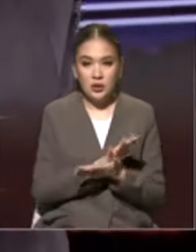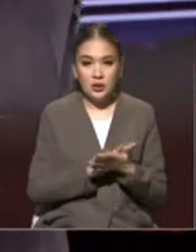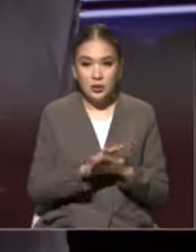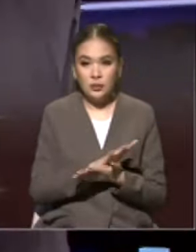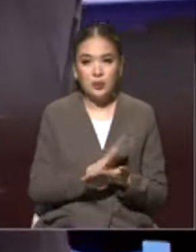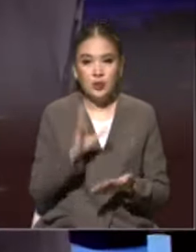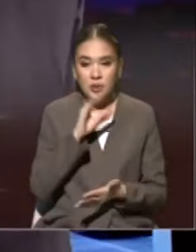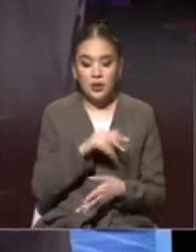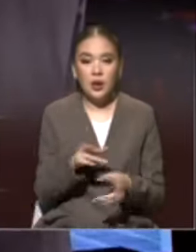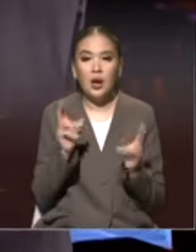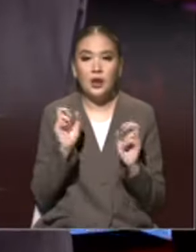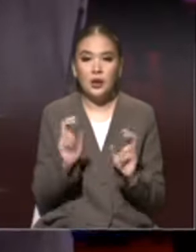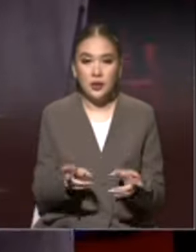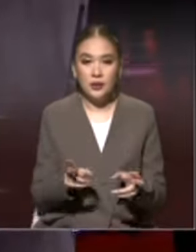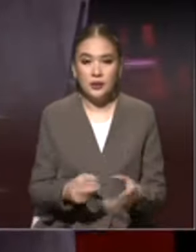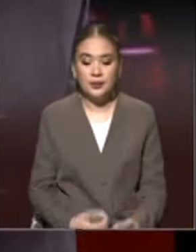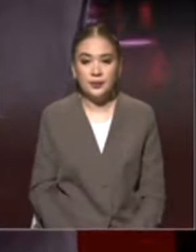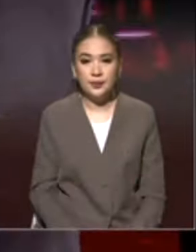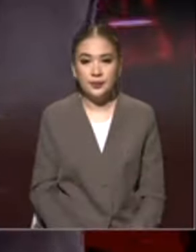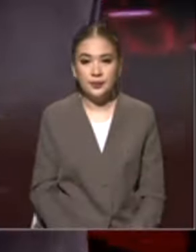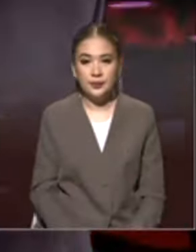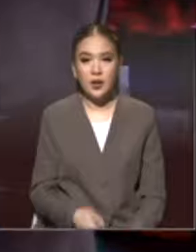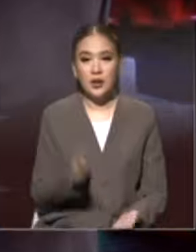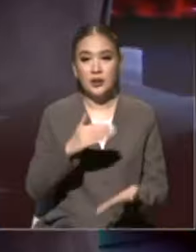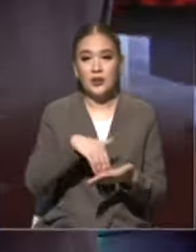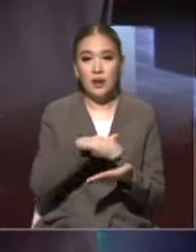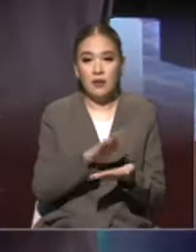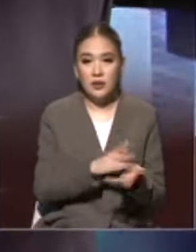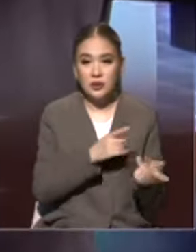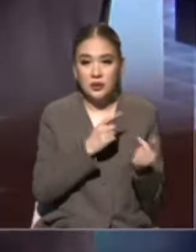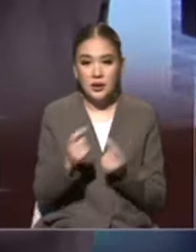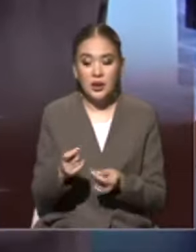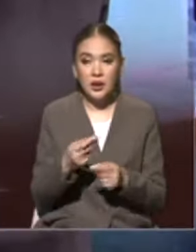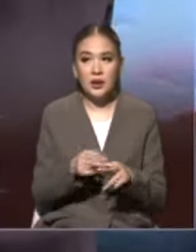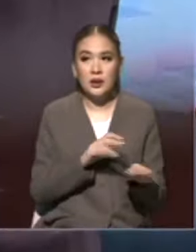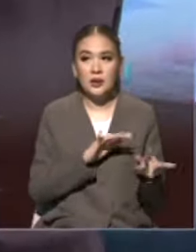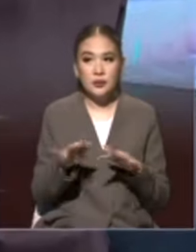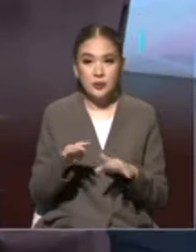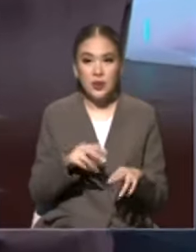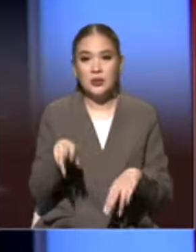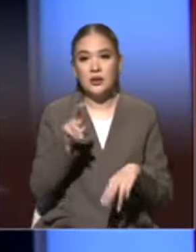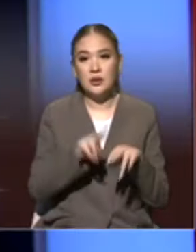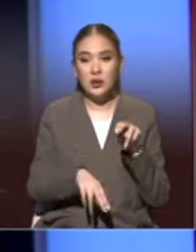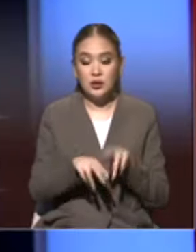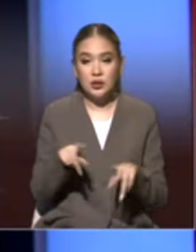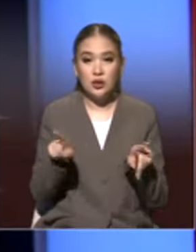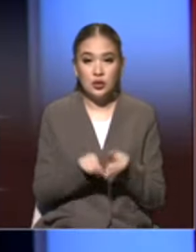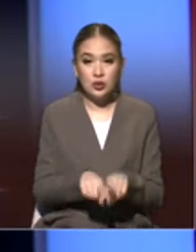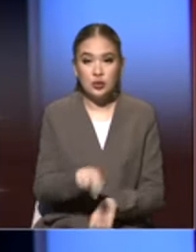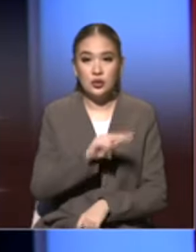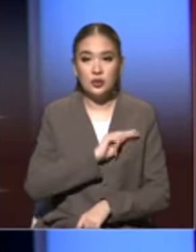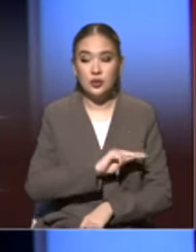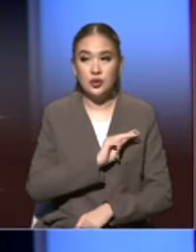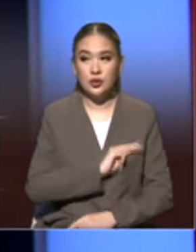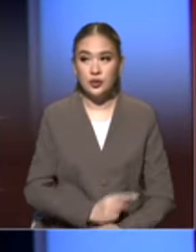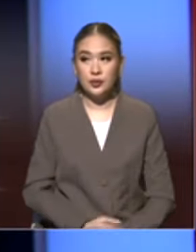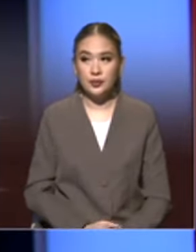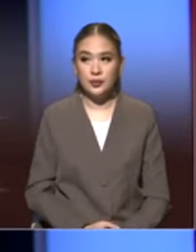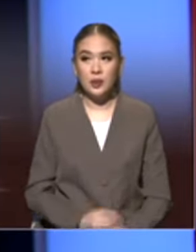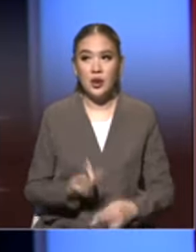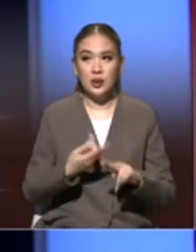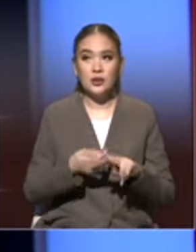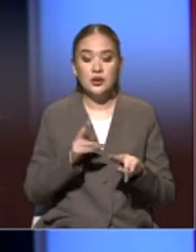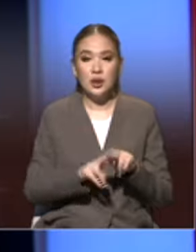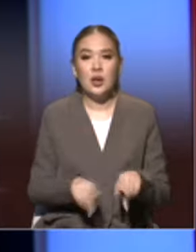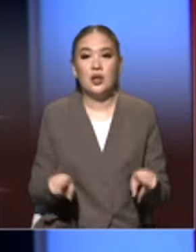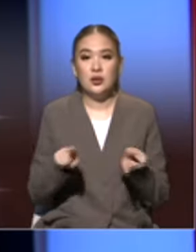негізі қалай ол товарда тасиды, қызметте көрсетеді, және де ол строитель де еще жұмыста көрсетеді. Сонда